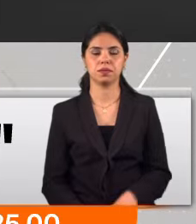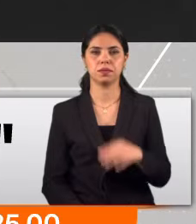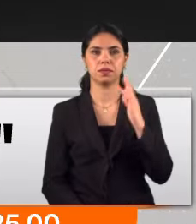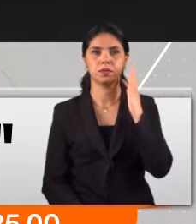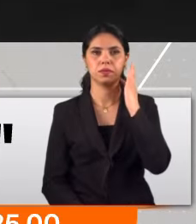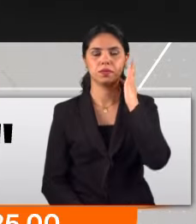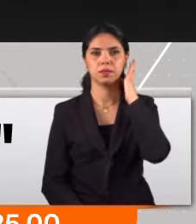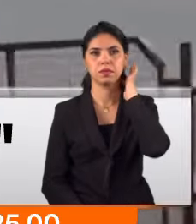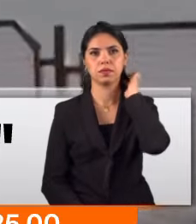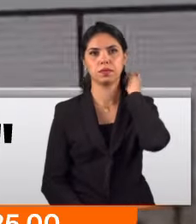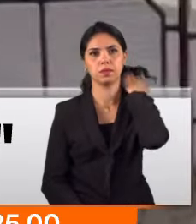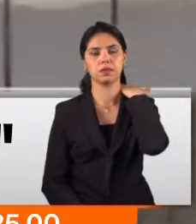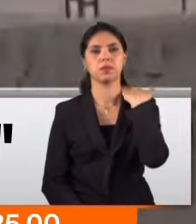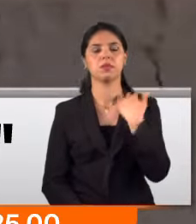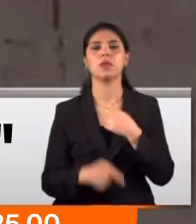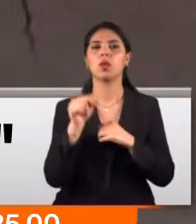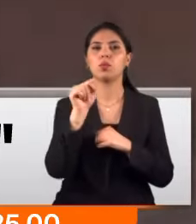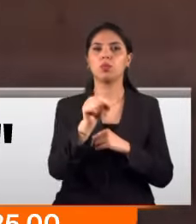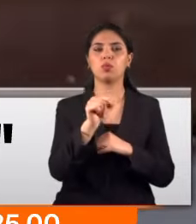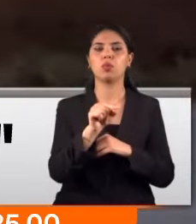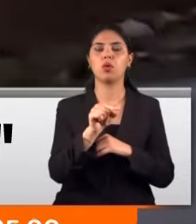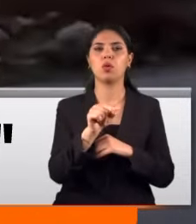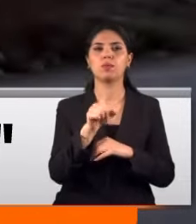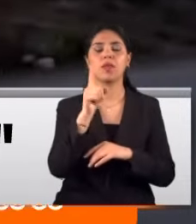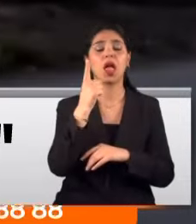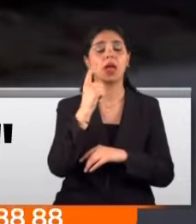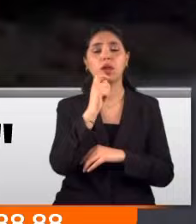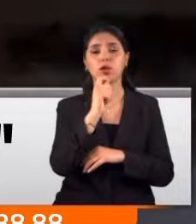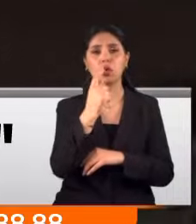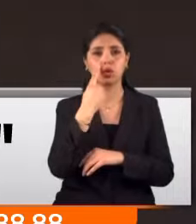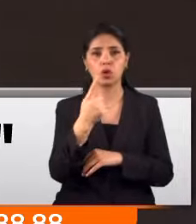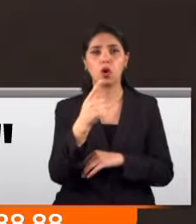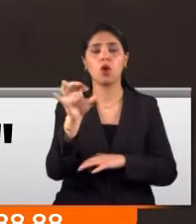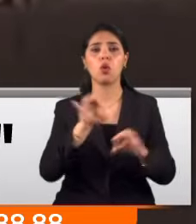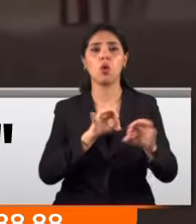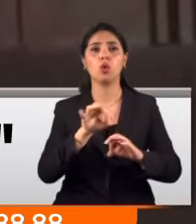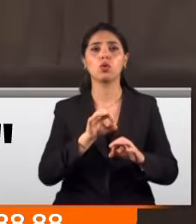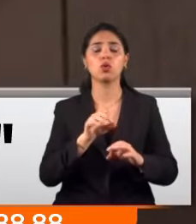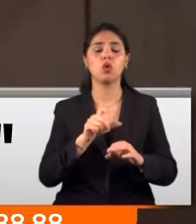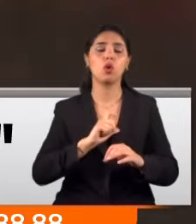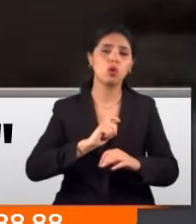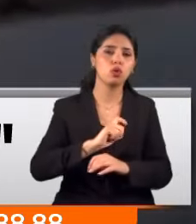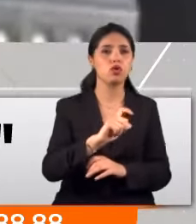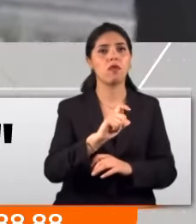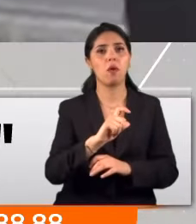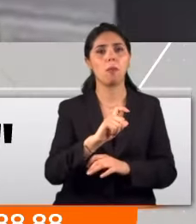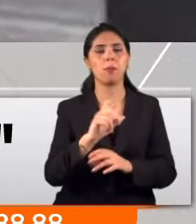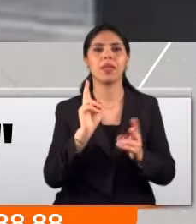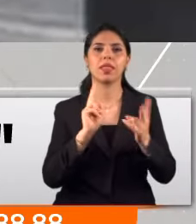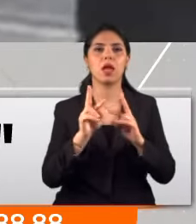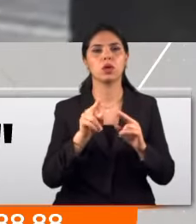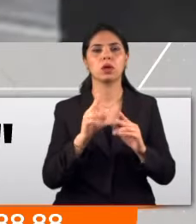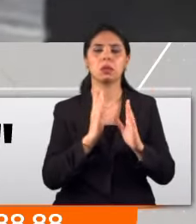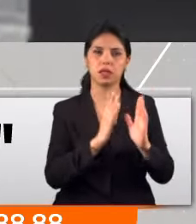topyekün savaş beklemiyorum. Peki bu dağ fare doğurdu dedirten kontrollü misilleme tiyatrosu sürecek mi? Küresel